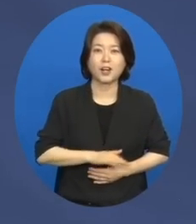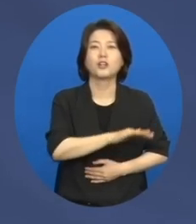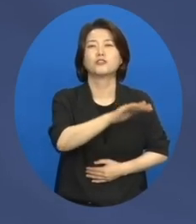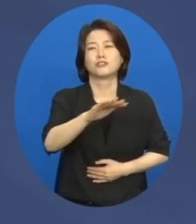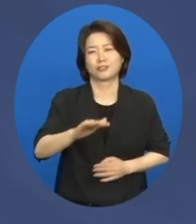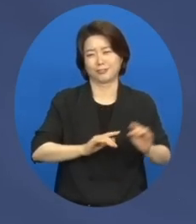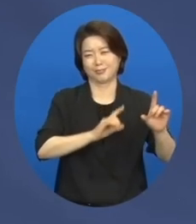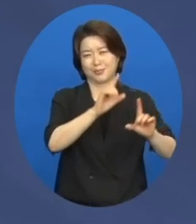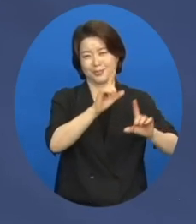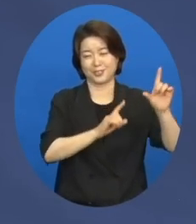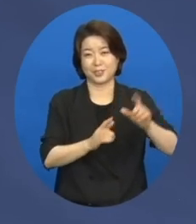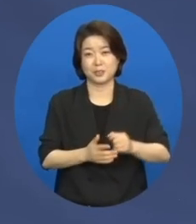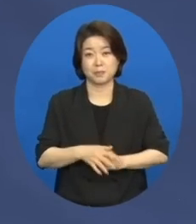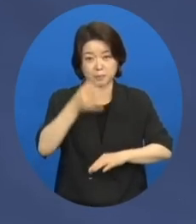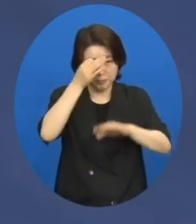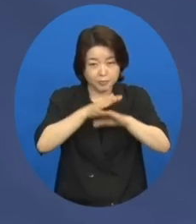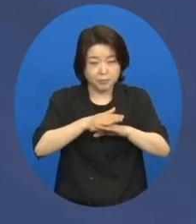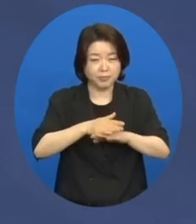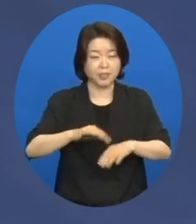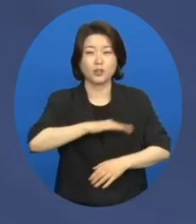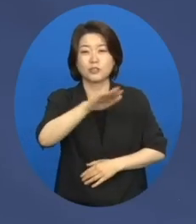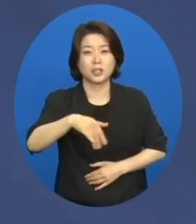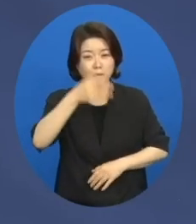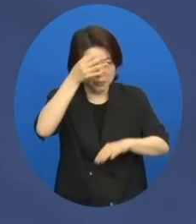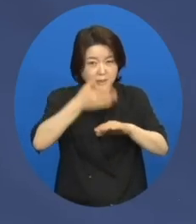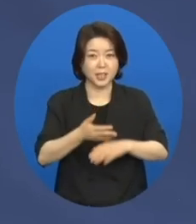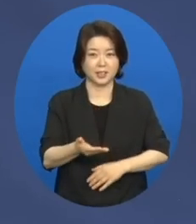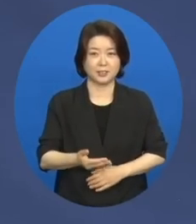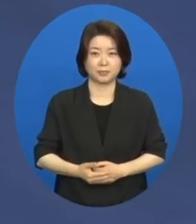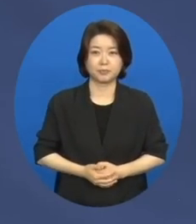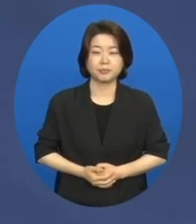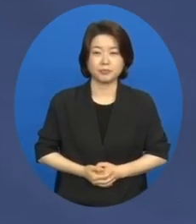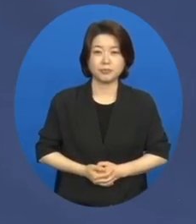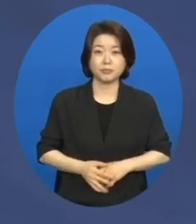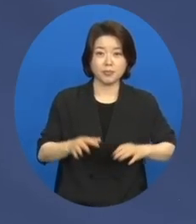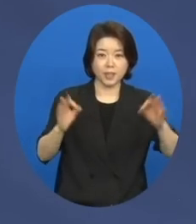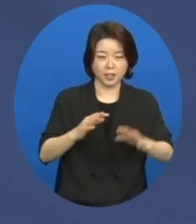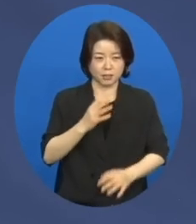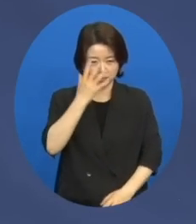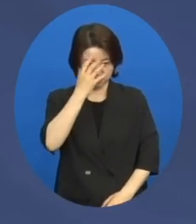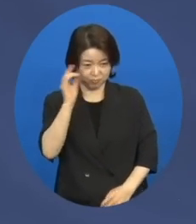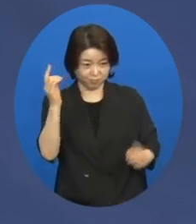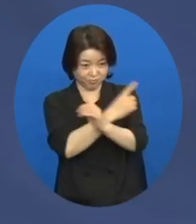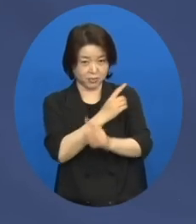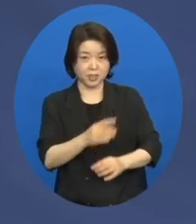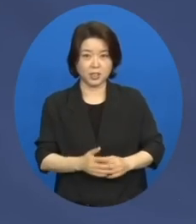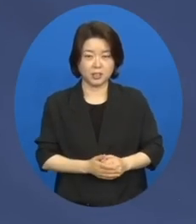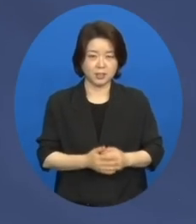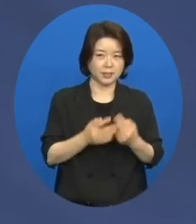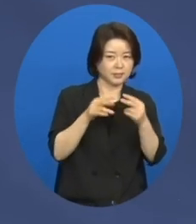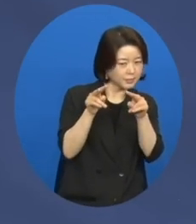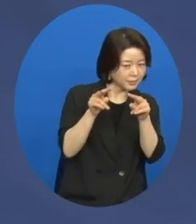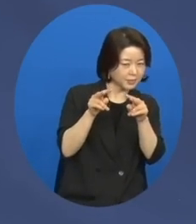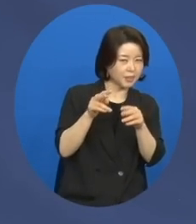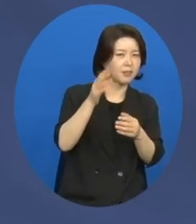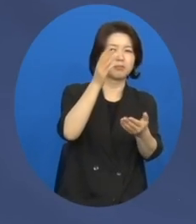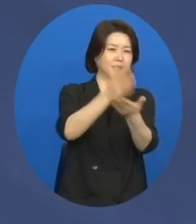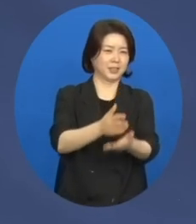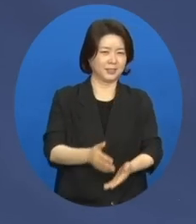우리잖아요. 죄송해요. 우리라고 해서 미안해요. 금방 얼굴을 그렇게 변하고 저를 째려보시면 어떡하냔